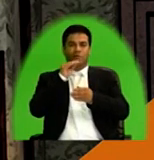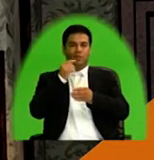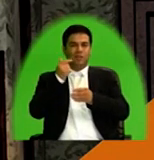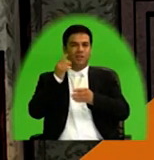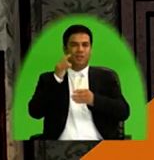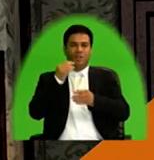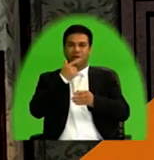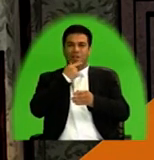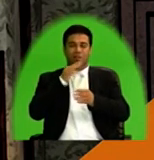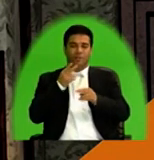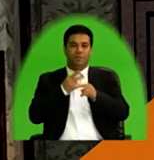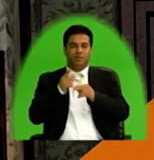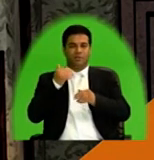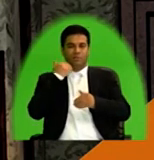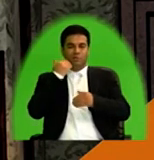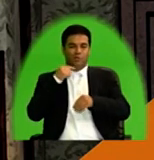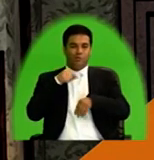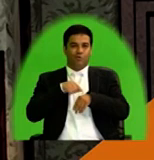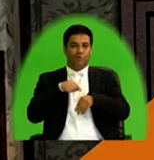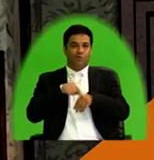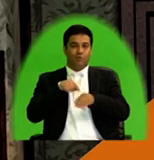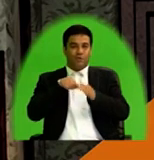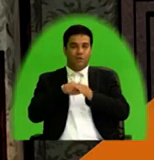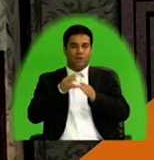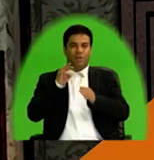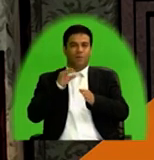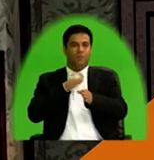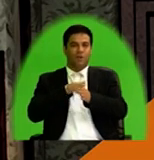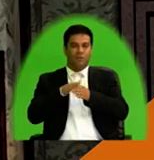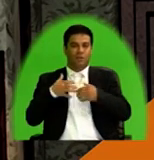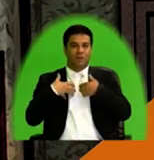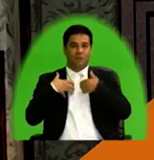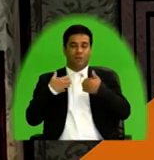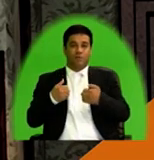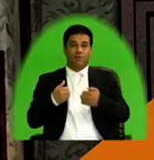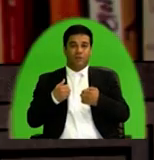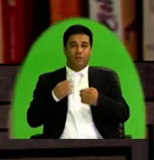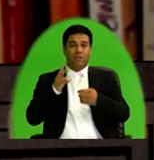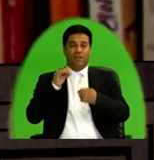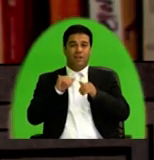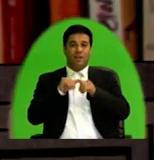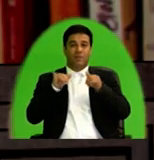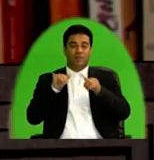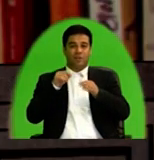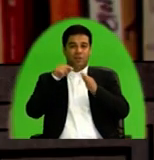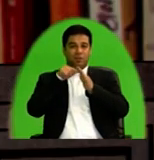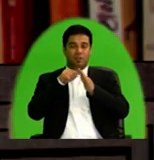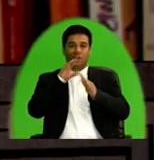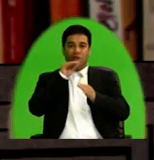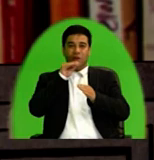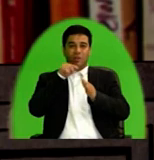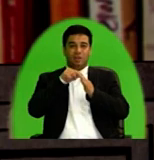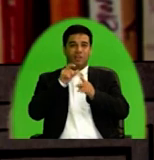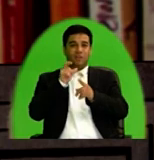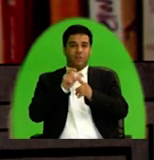уроках не отвечают, у них появляется чувство неполноценности. Недоразвитие речи часто